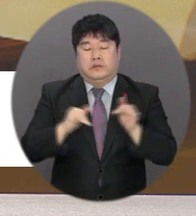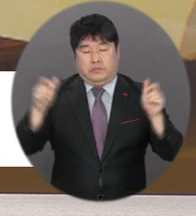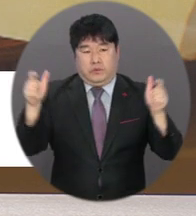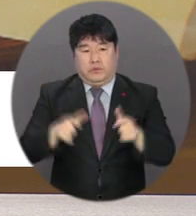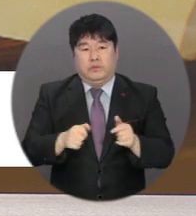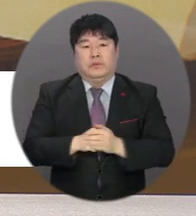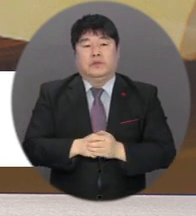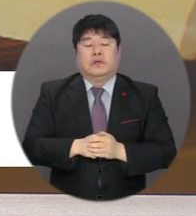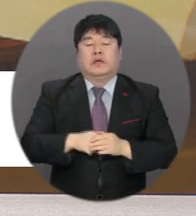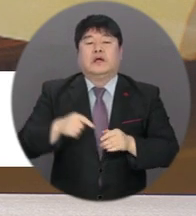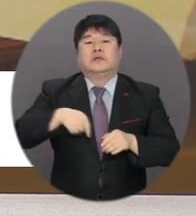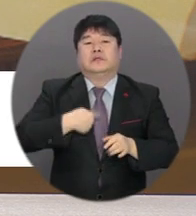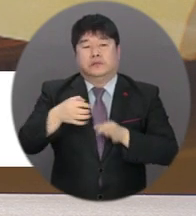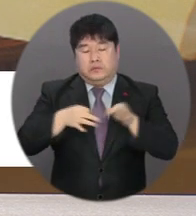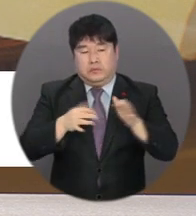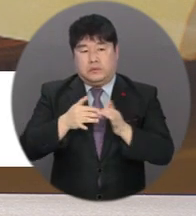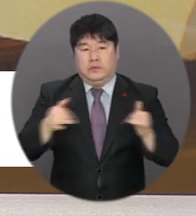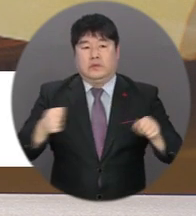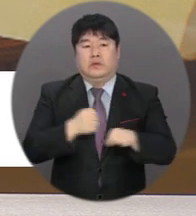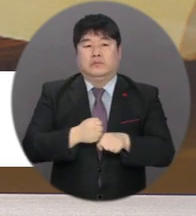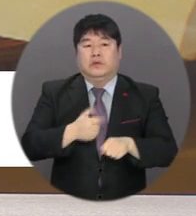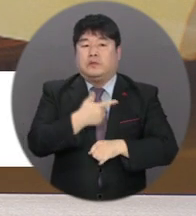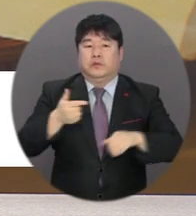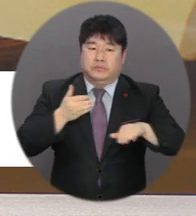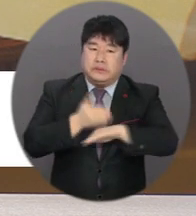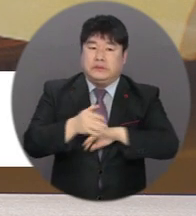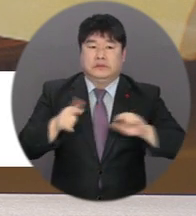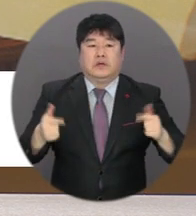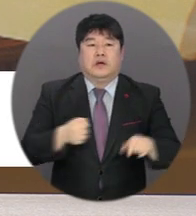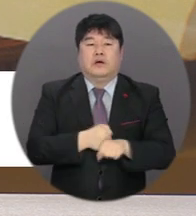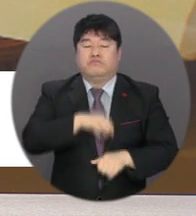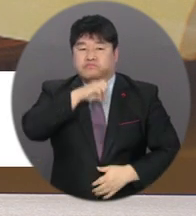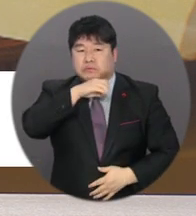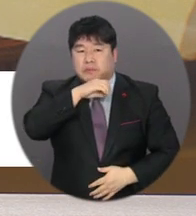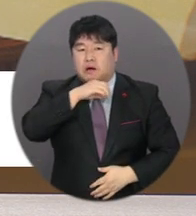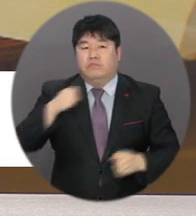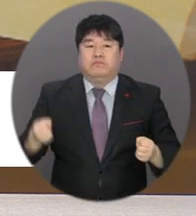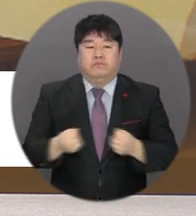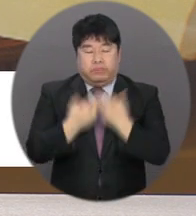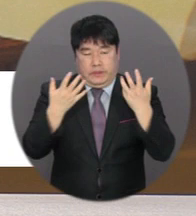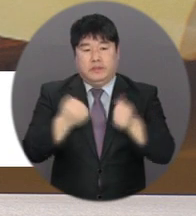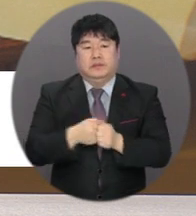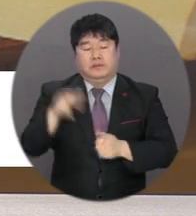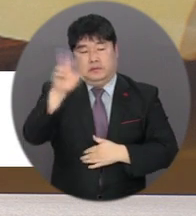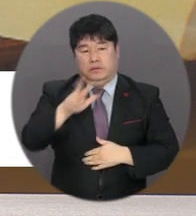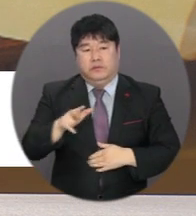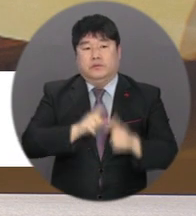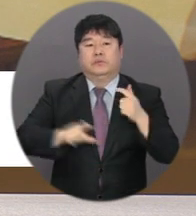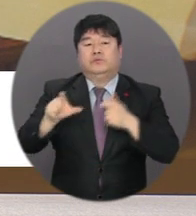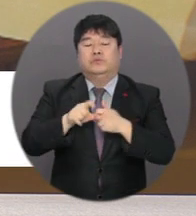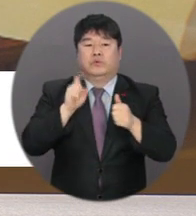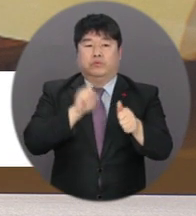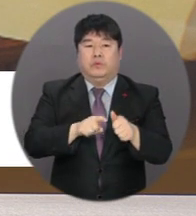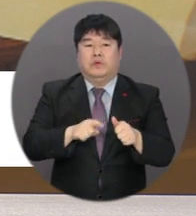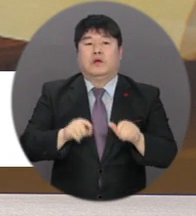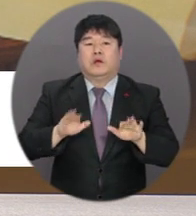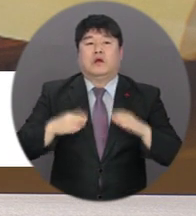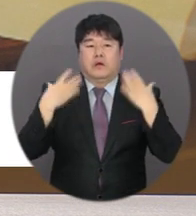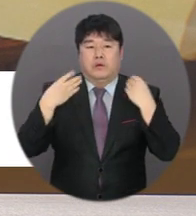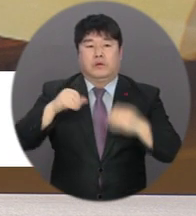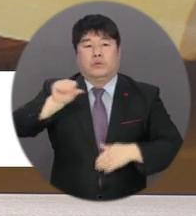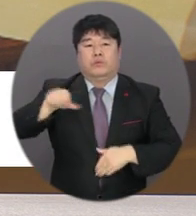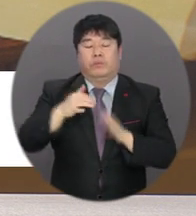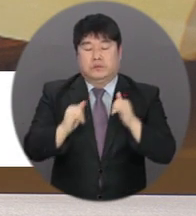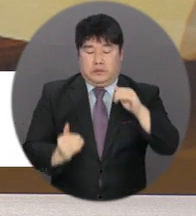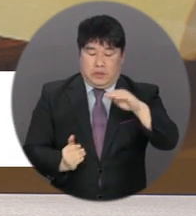줄었습니다. 자영업자들은 타이밍을 놓친 게 아니냐며 불만을 터뜨렸는데요. 전국적으로는 추가 확진자가 여전히 500명이